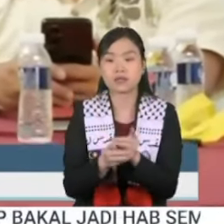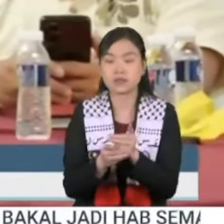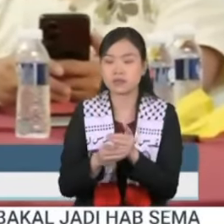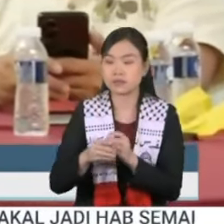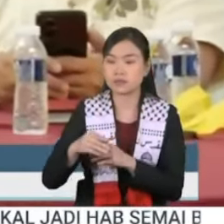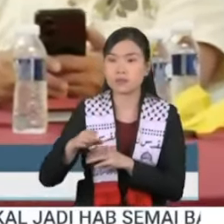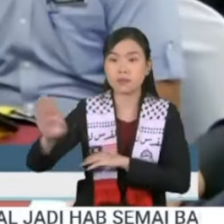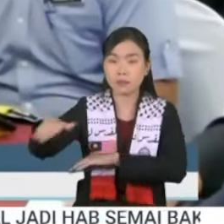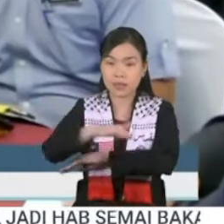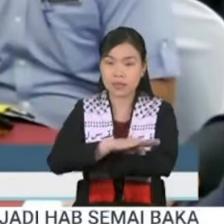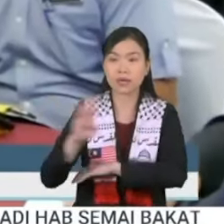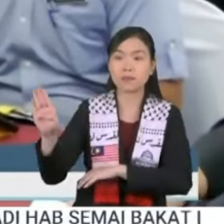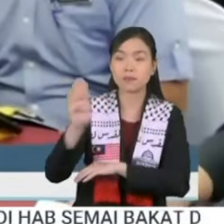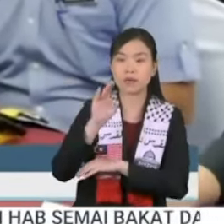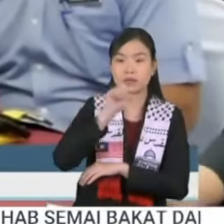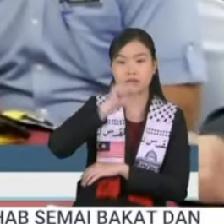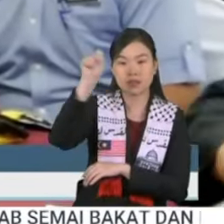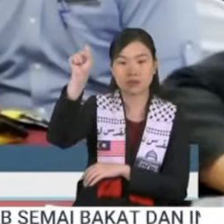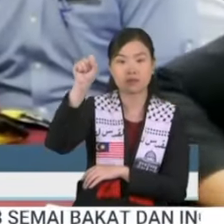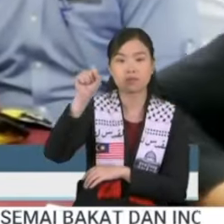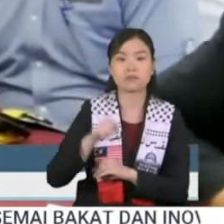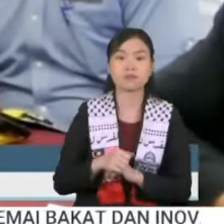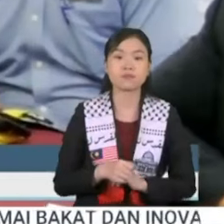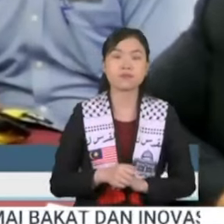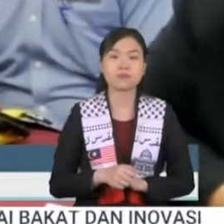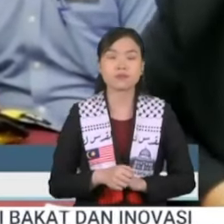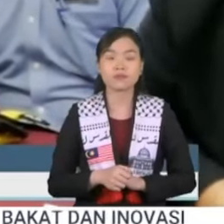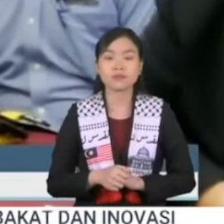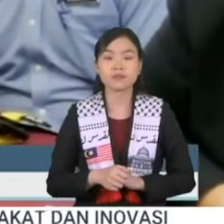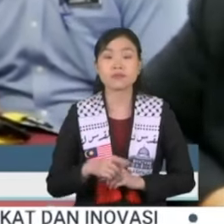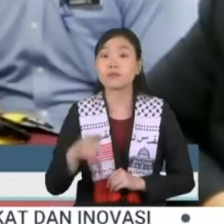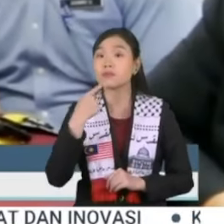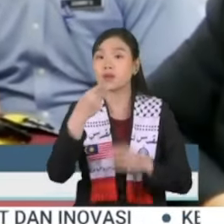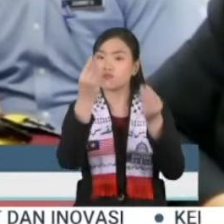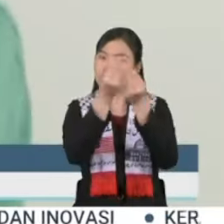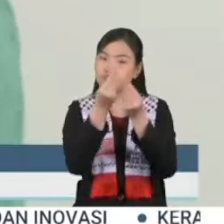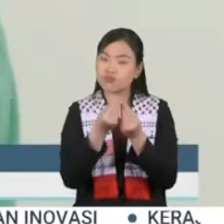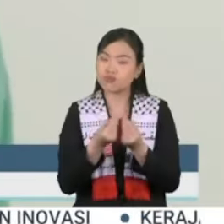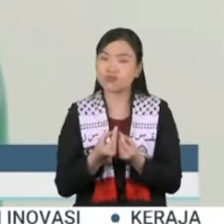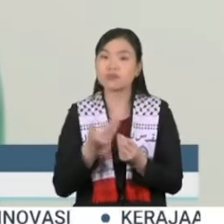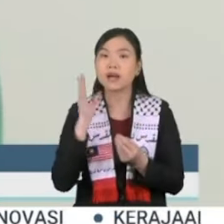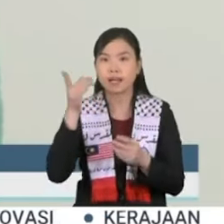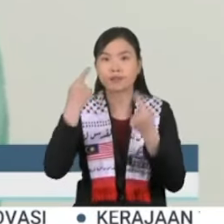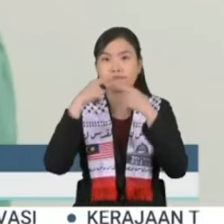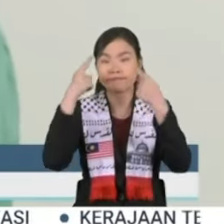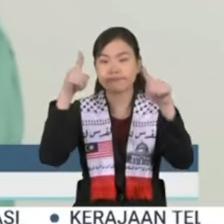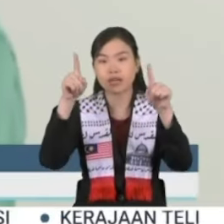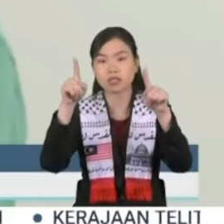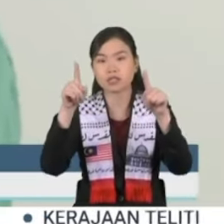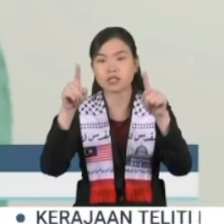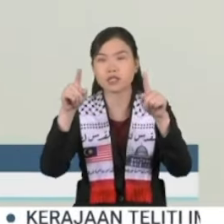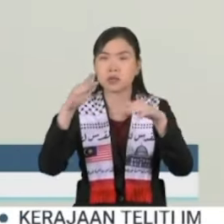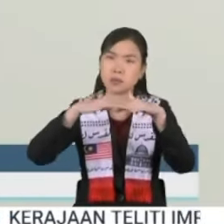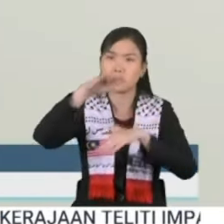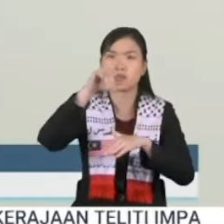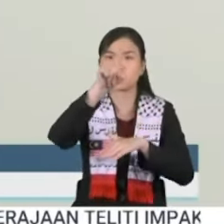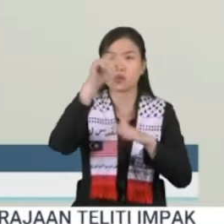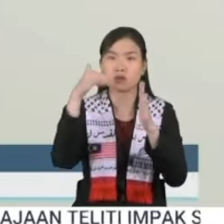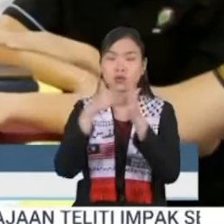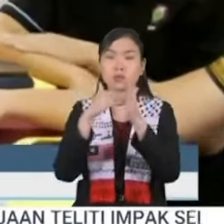Utara Sabah di MRSM Ranau. Katanya banci berkenaan akan dijayakan oleh lebih 1,000